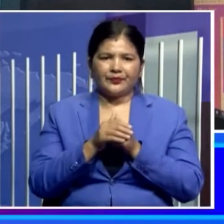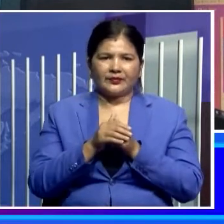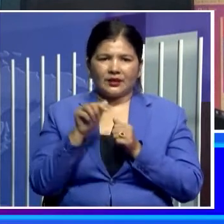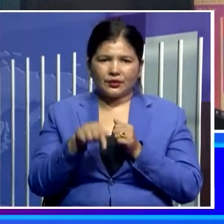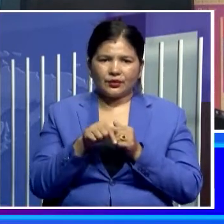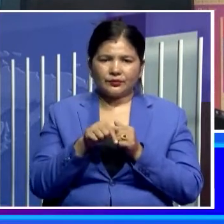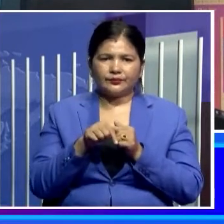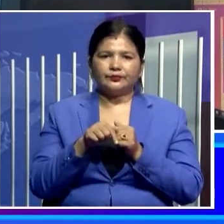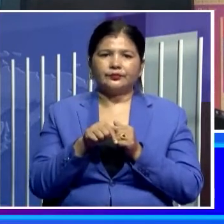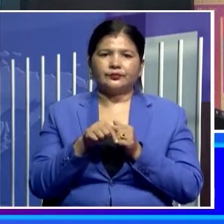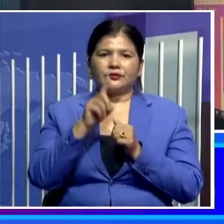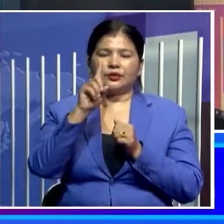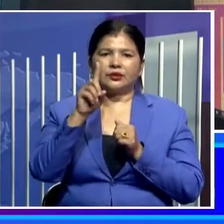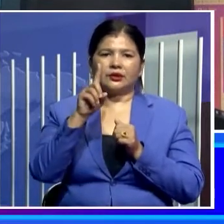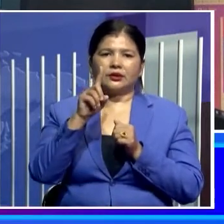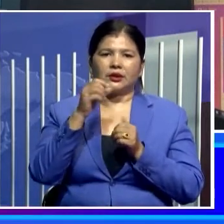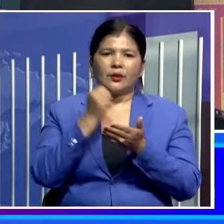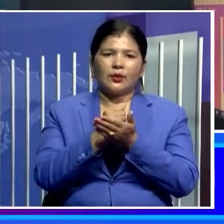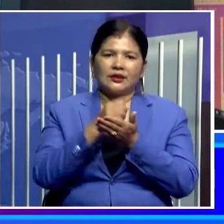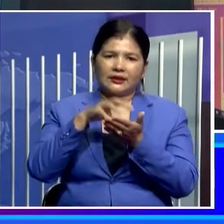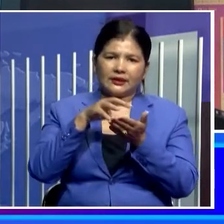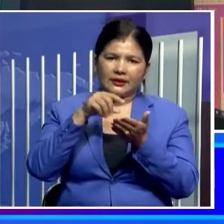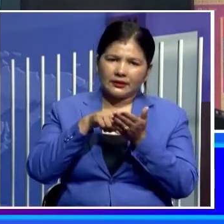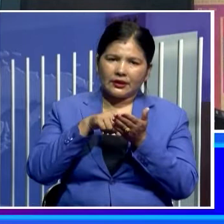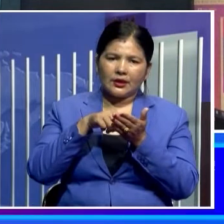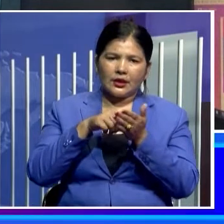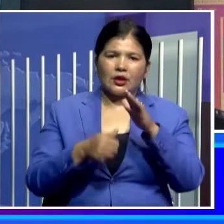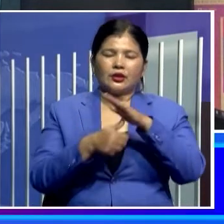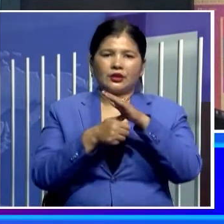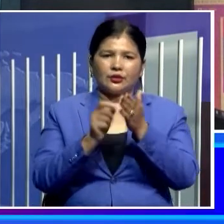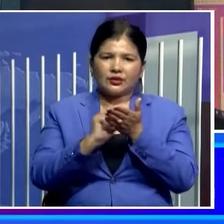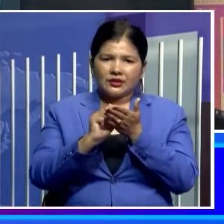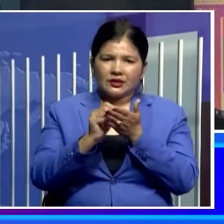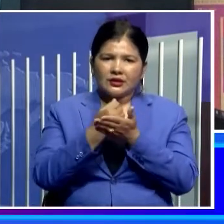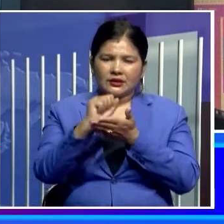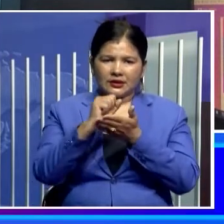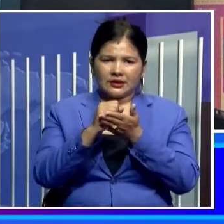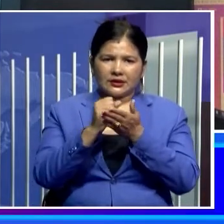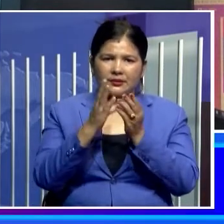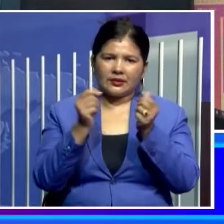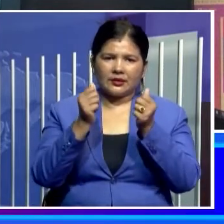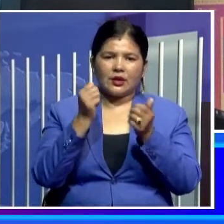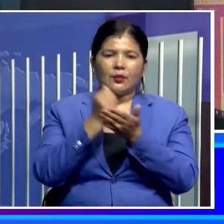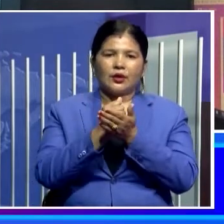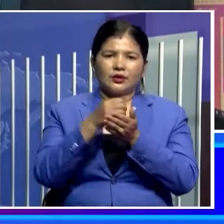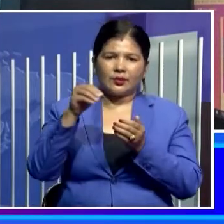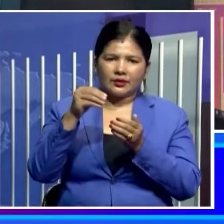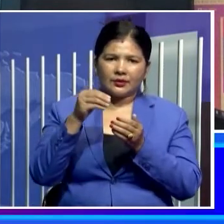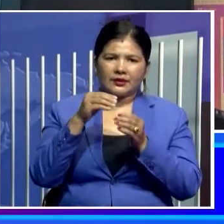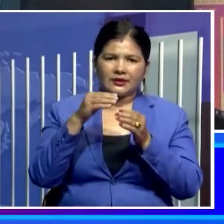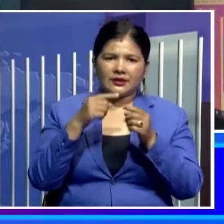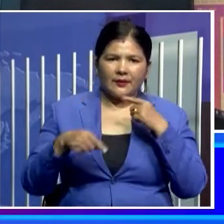यो एउटा मतदान केन्द्रमा मतदान अधिकृतको सिग्नेचर बिनाको मतपत्र भेटिएपछि विवाद उत्पन्न